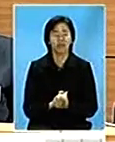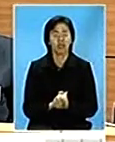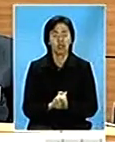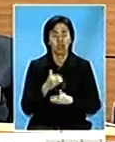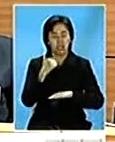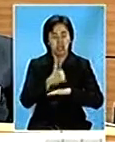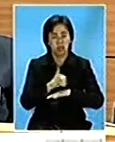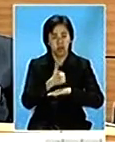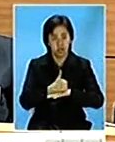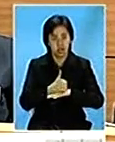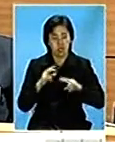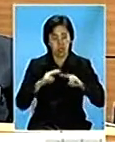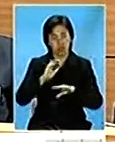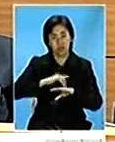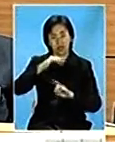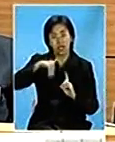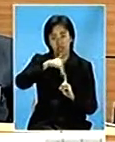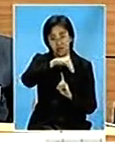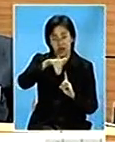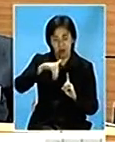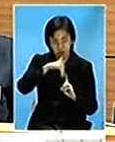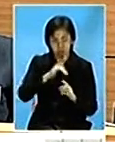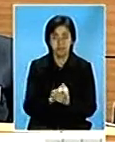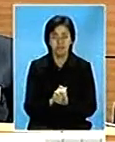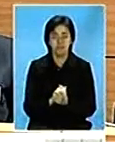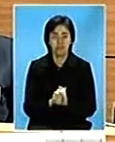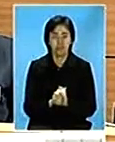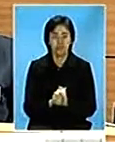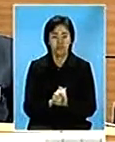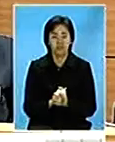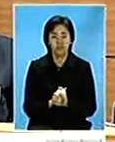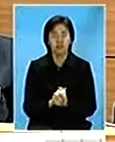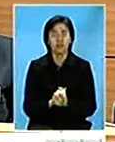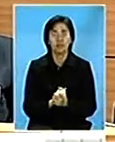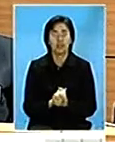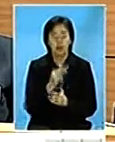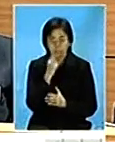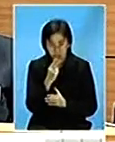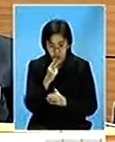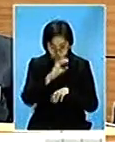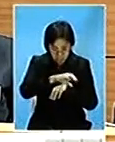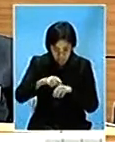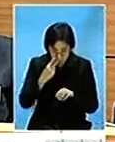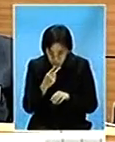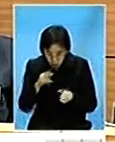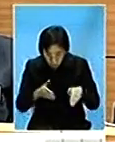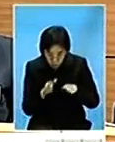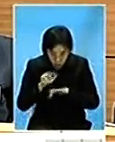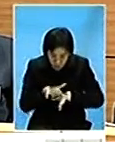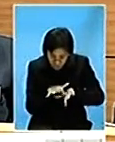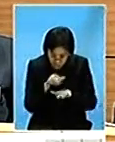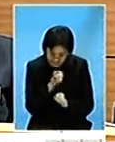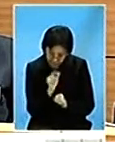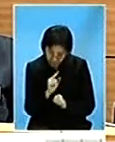นตรีปีชาเล่งสมบูรณ์สุขก็มีโอกาสได้ไปดูสถานที่แล้วว่าจะทำอะ